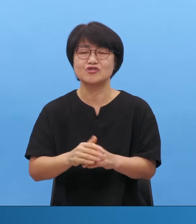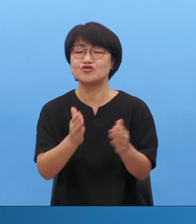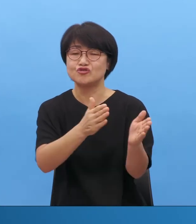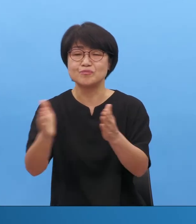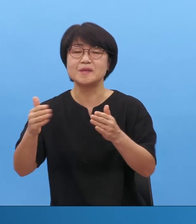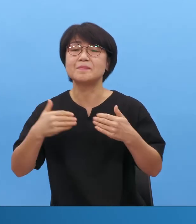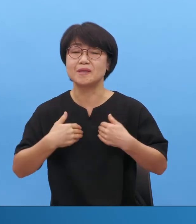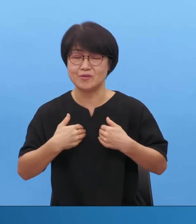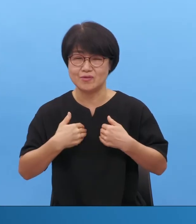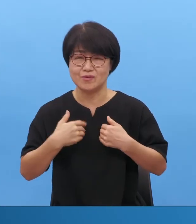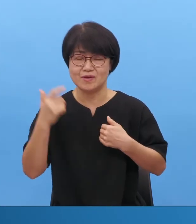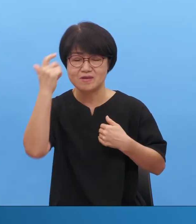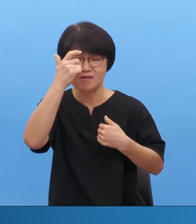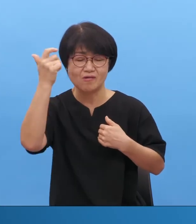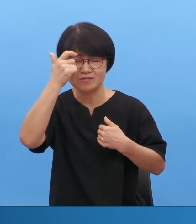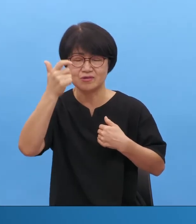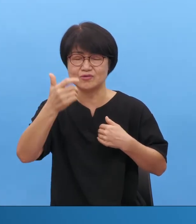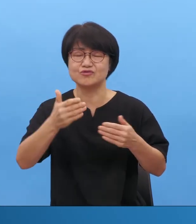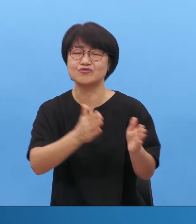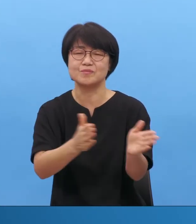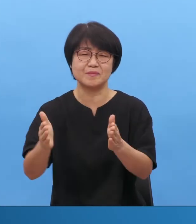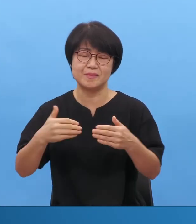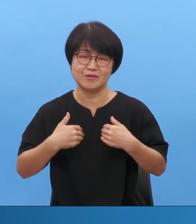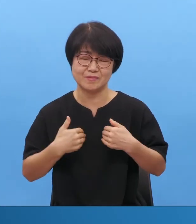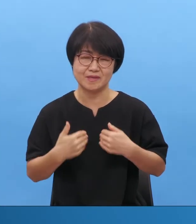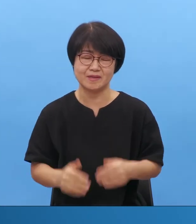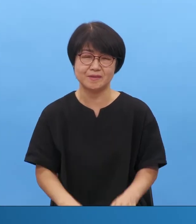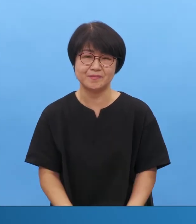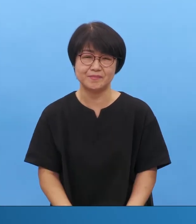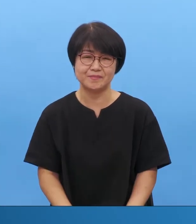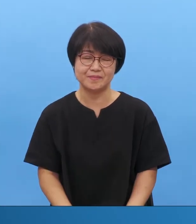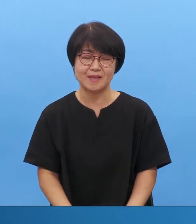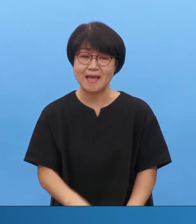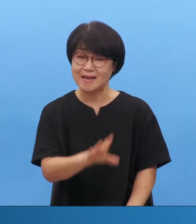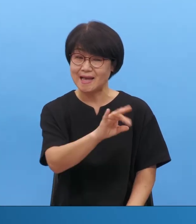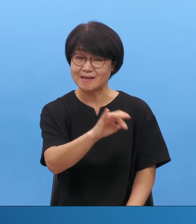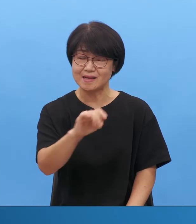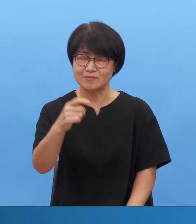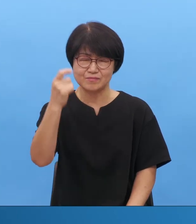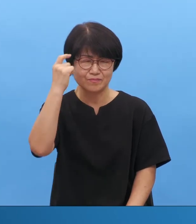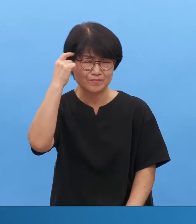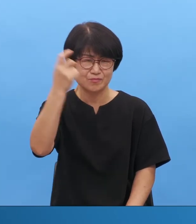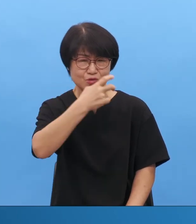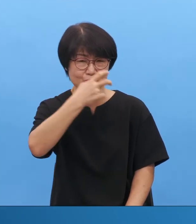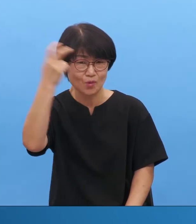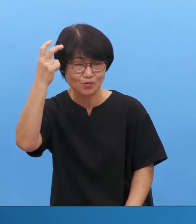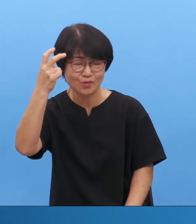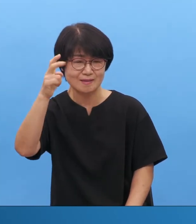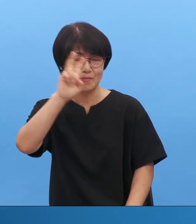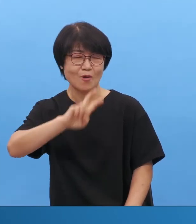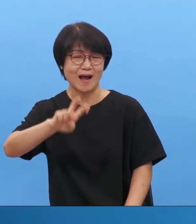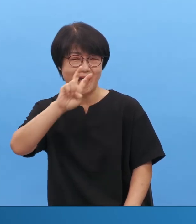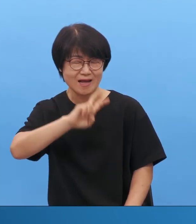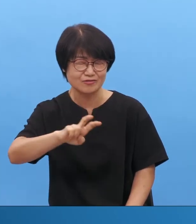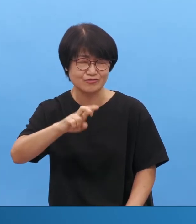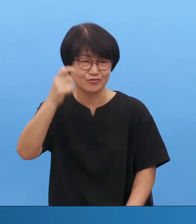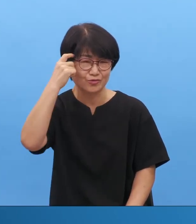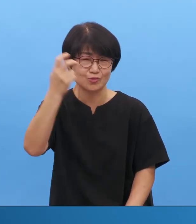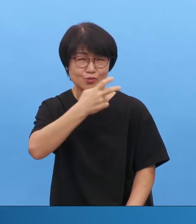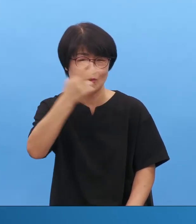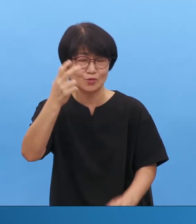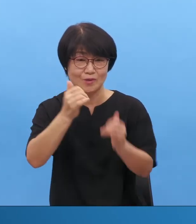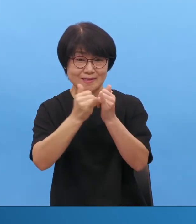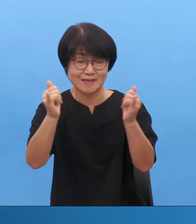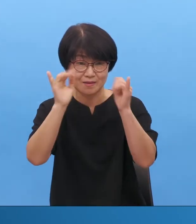예를 든다면 뛰어난 가수들이 보면요 영적으로 어려워요. Those who are renowned singers, they are in much